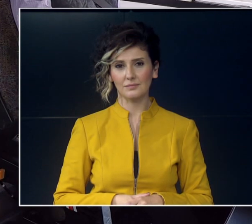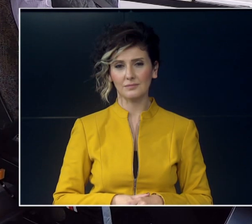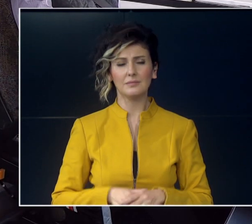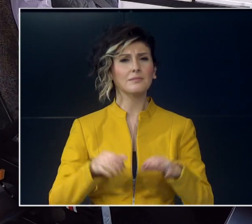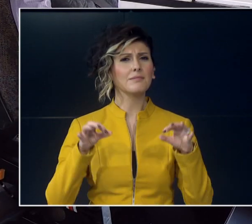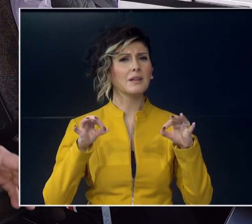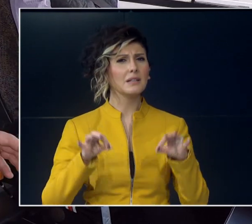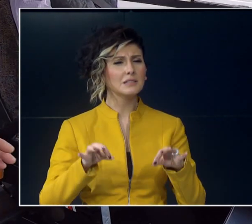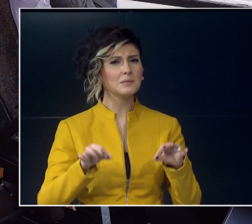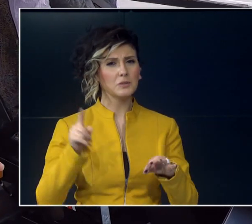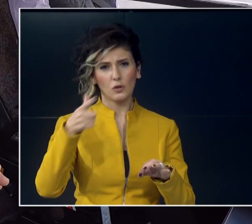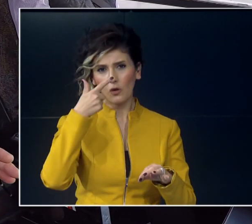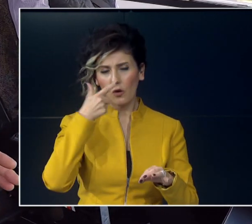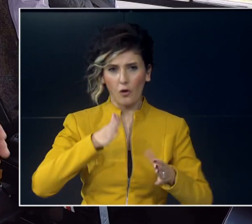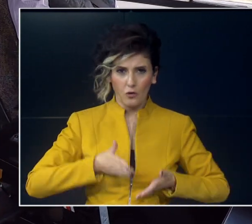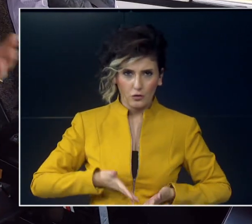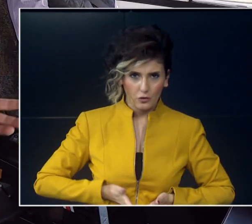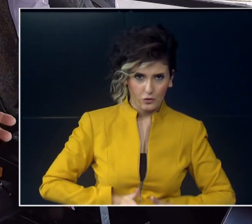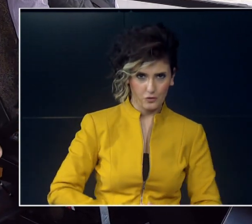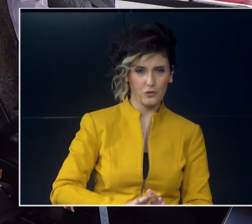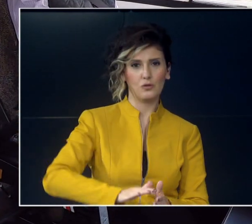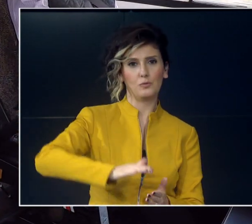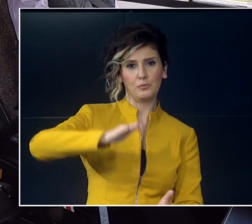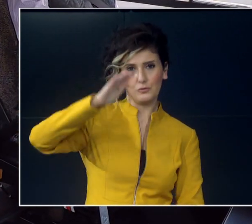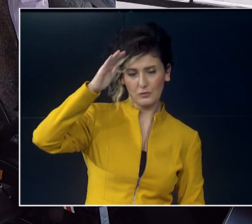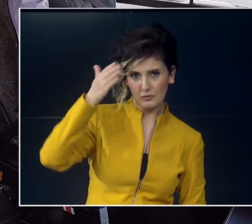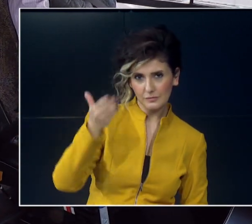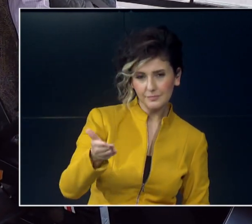Şimdi siz köyde doğdunuz, evet. Büyüdünüz.